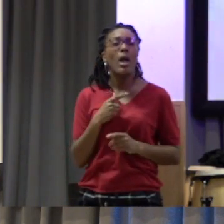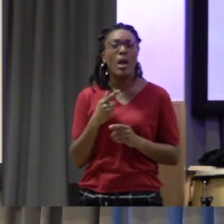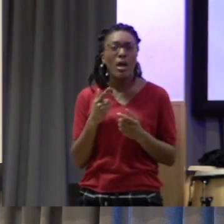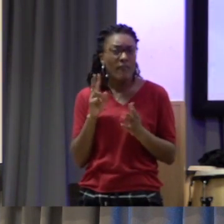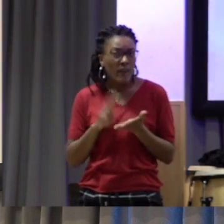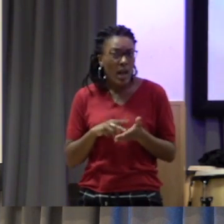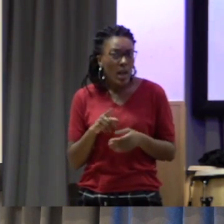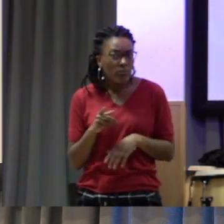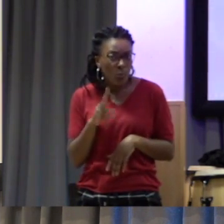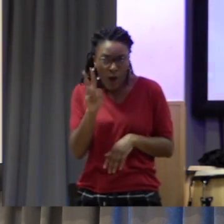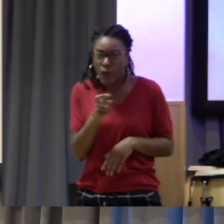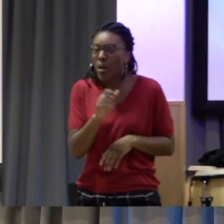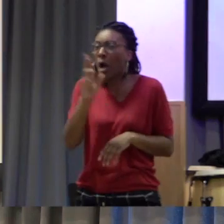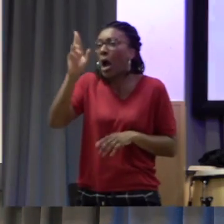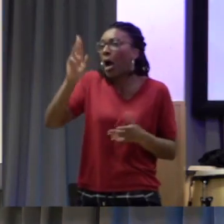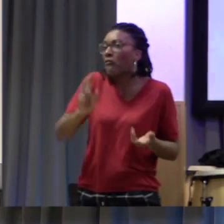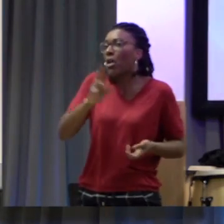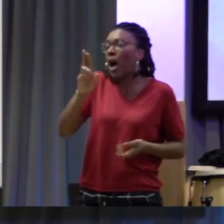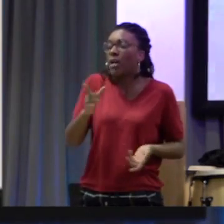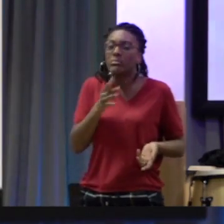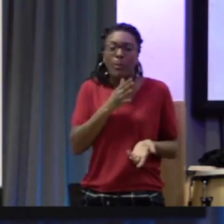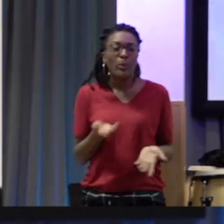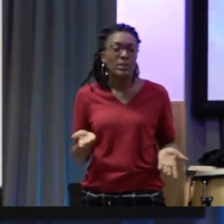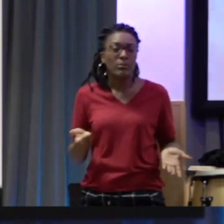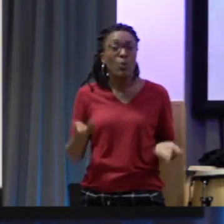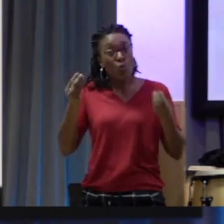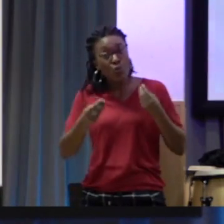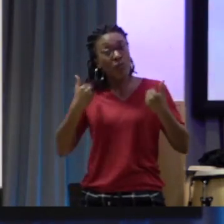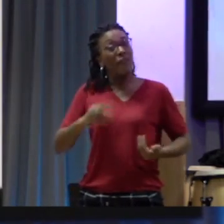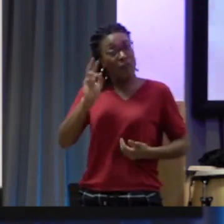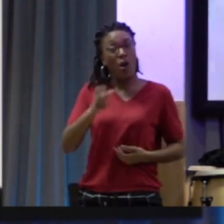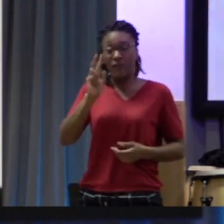aucun sens. Soit il est voleur, soit il n'est pas.